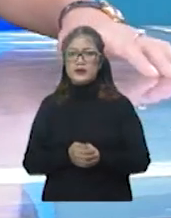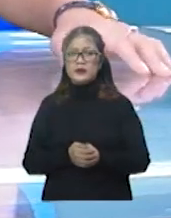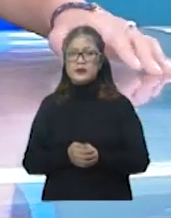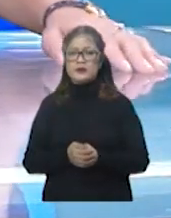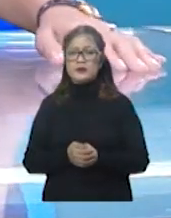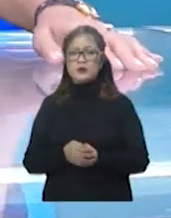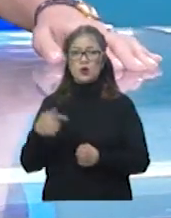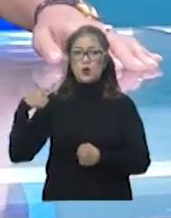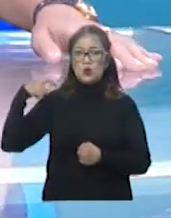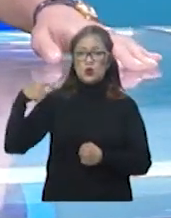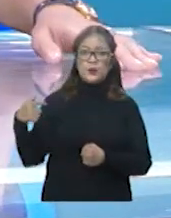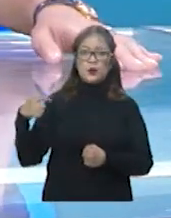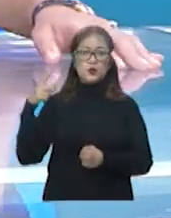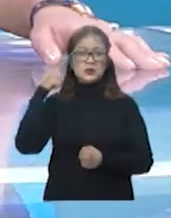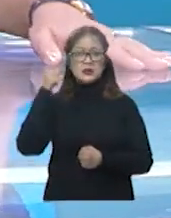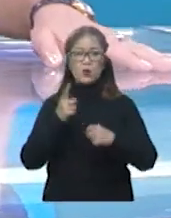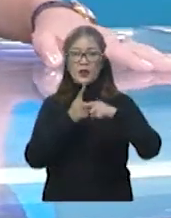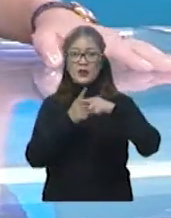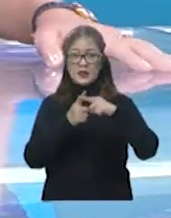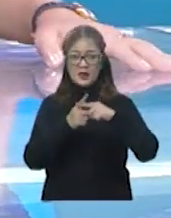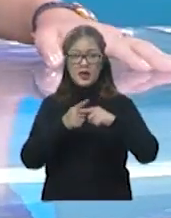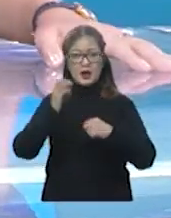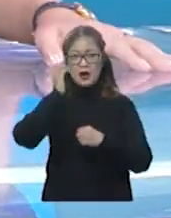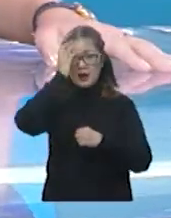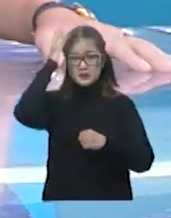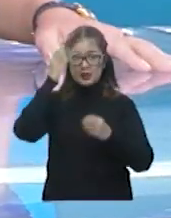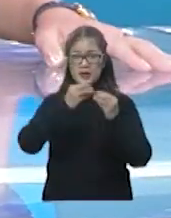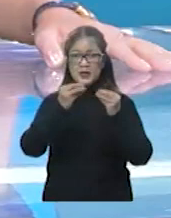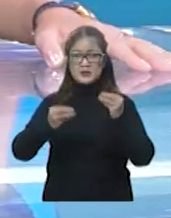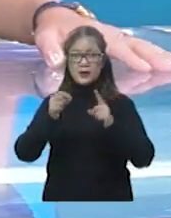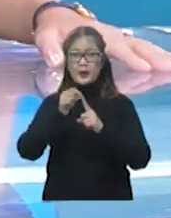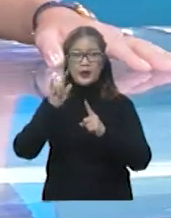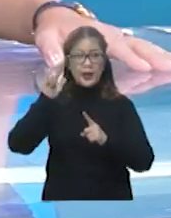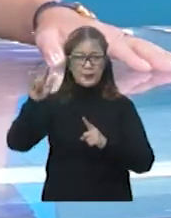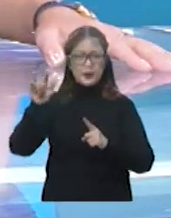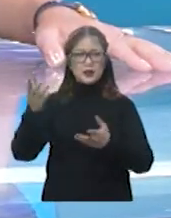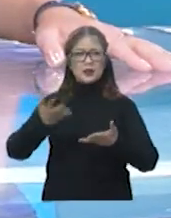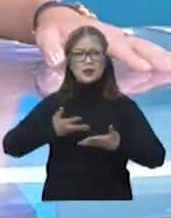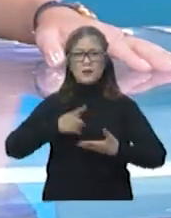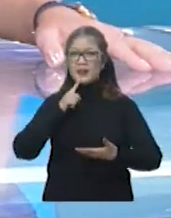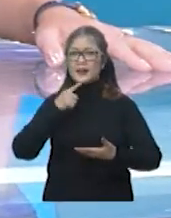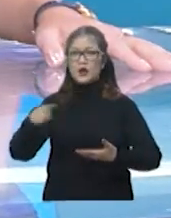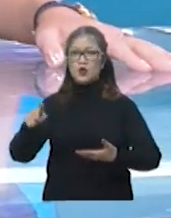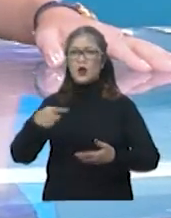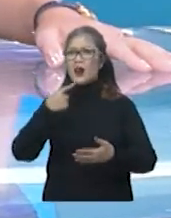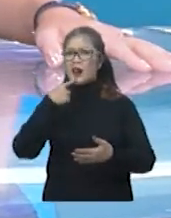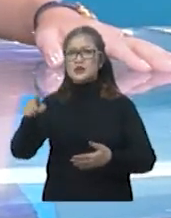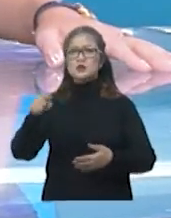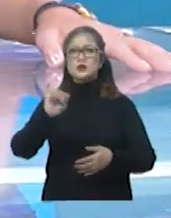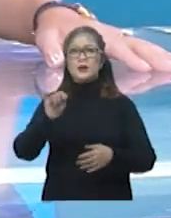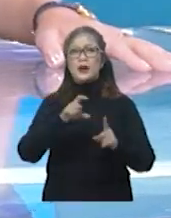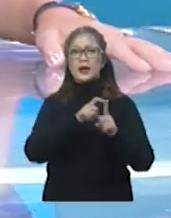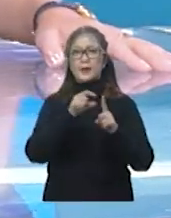Informasi lainnya, pemirsa, Gubernur Jawa Tengah yang juga kader PDIP Ganjar Pranowo menerima sanksi teguran lisan dari DPP